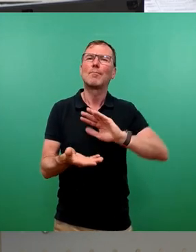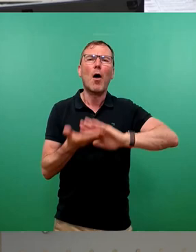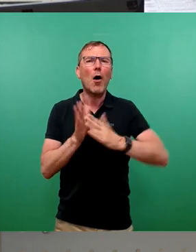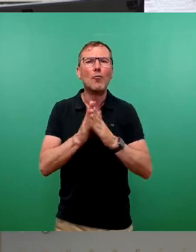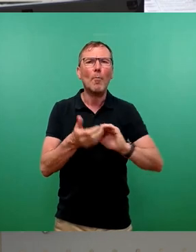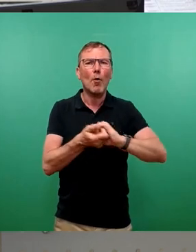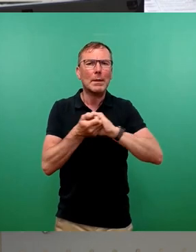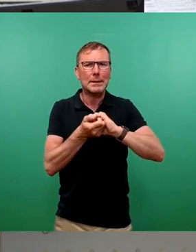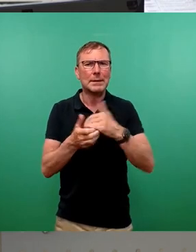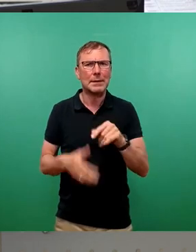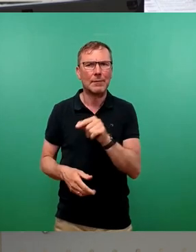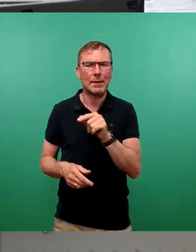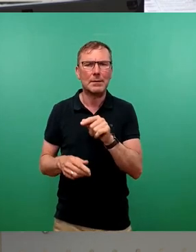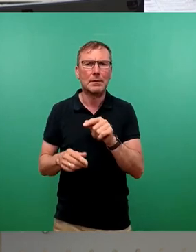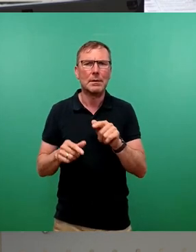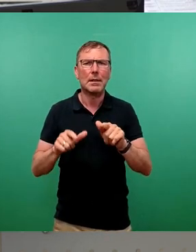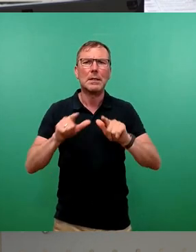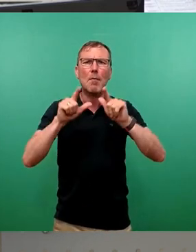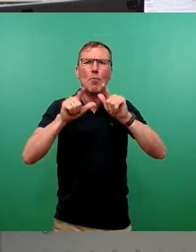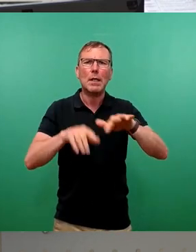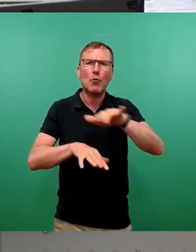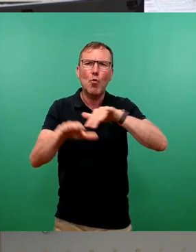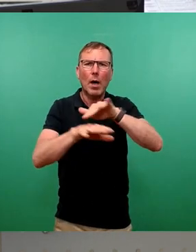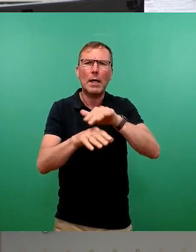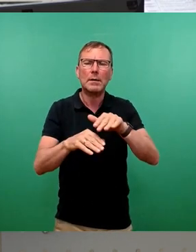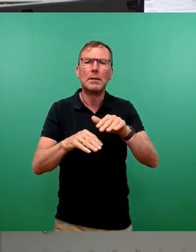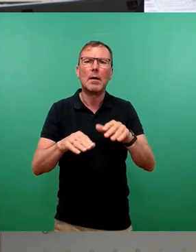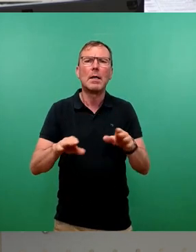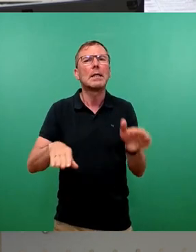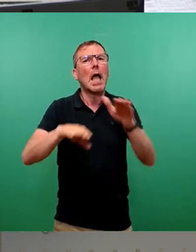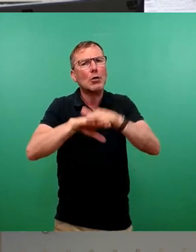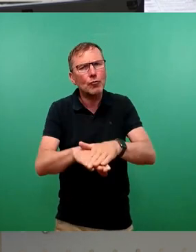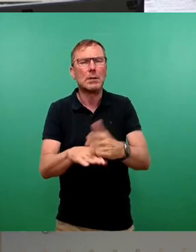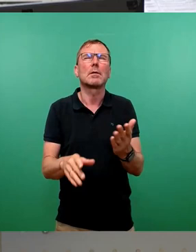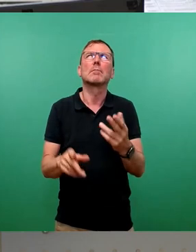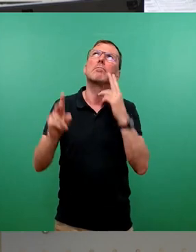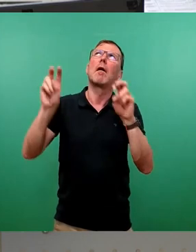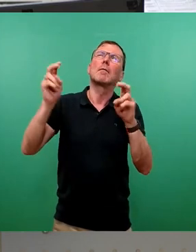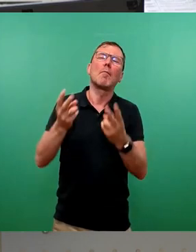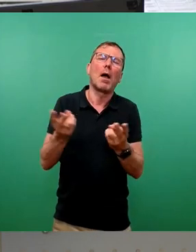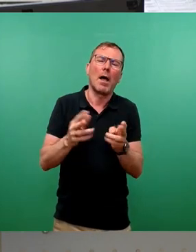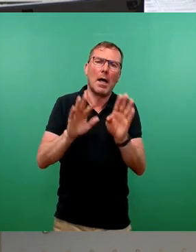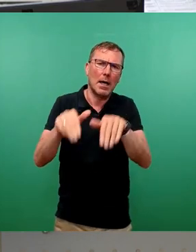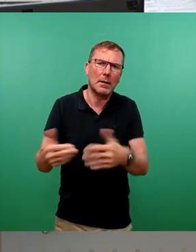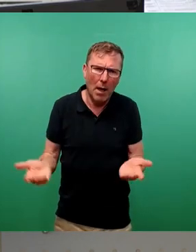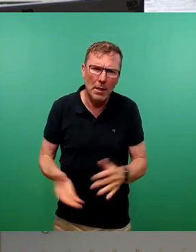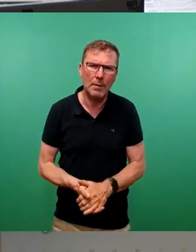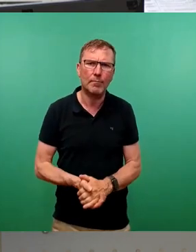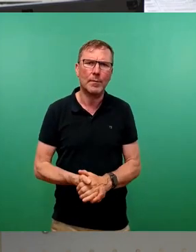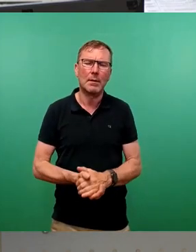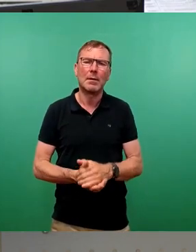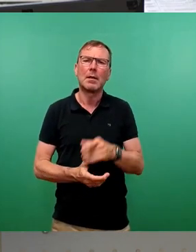die ModeratorInnen oder SchlichterInnen, wie man sie auch immer nennen möchte, mit dem